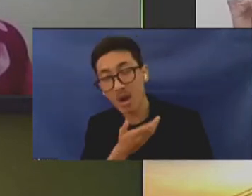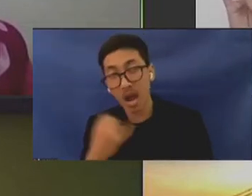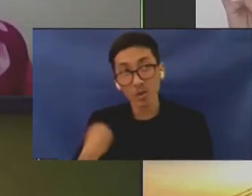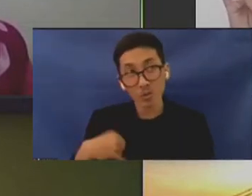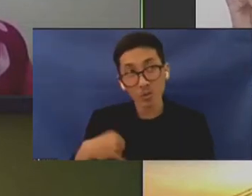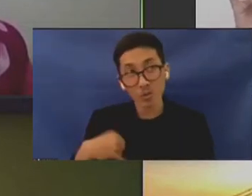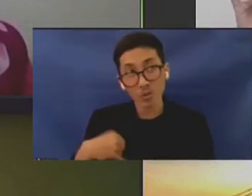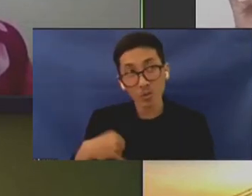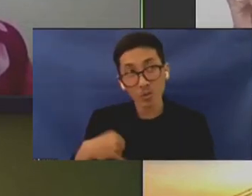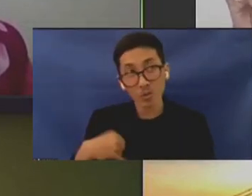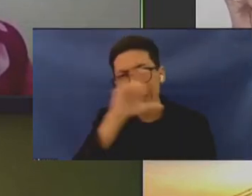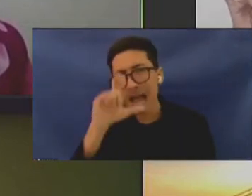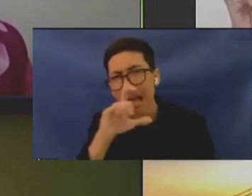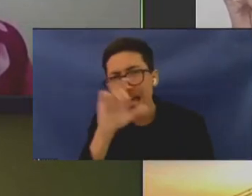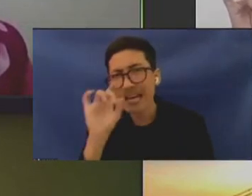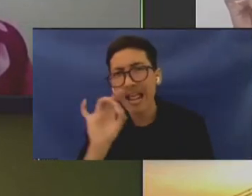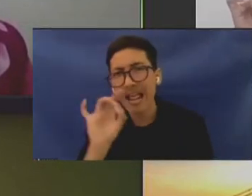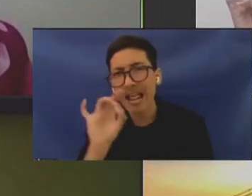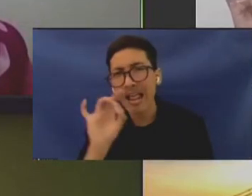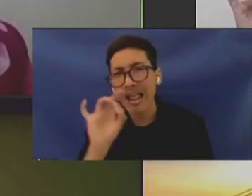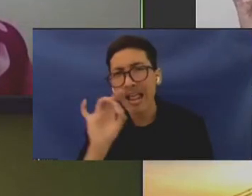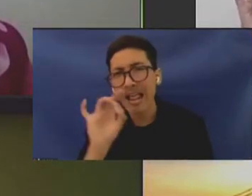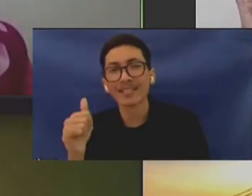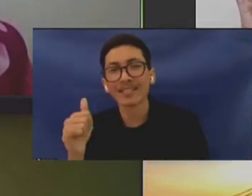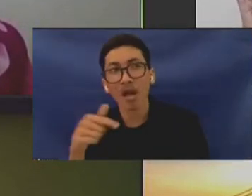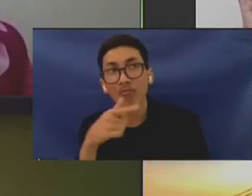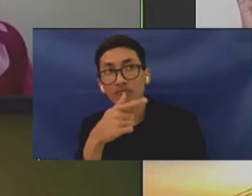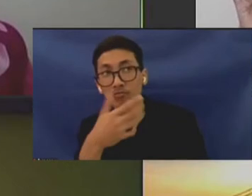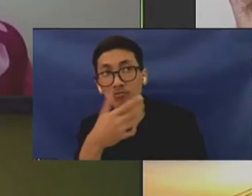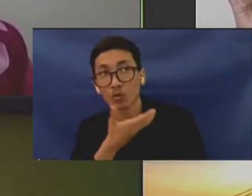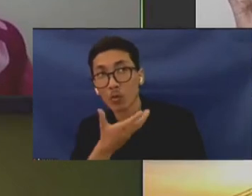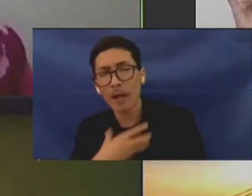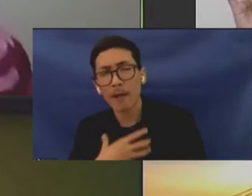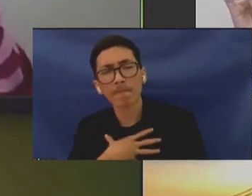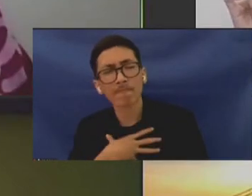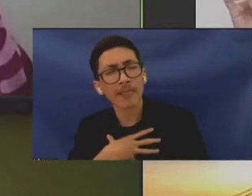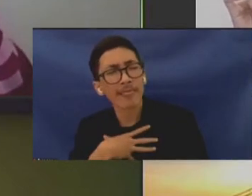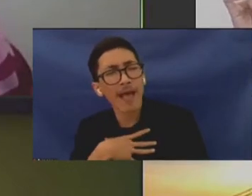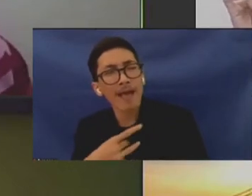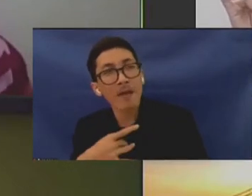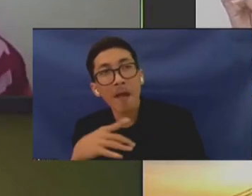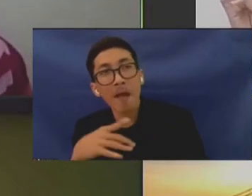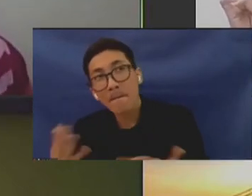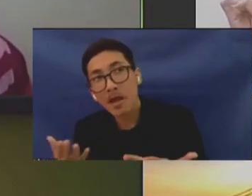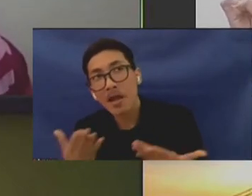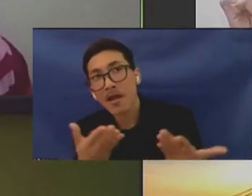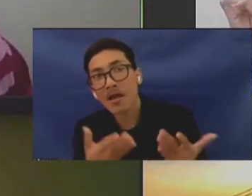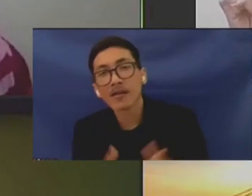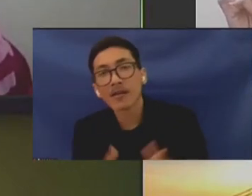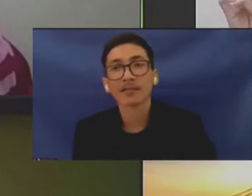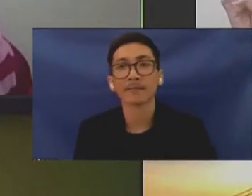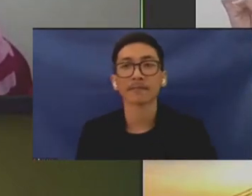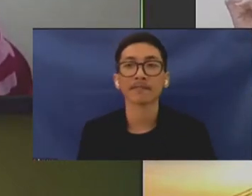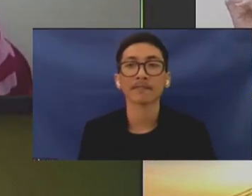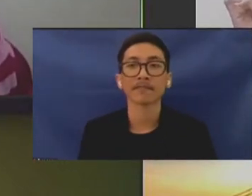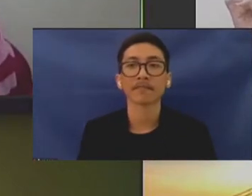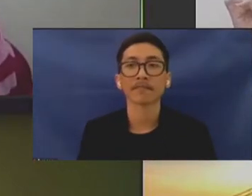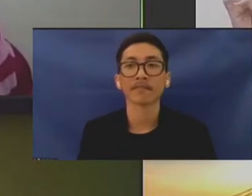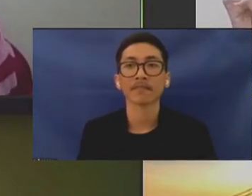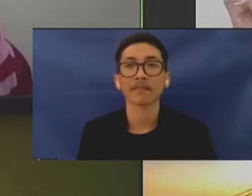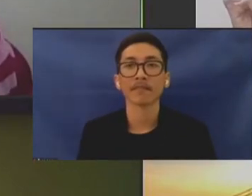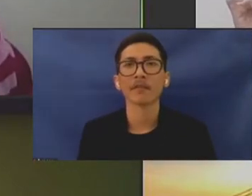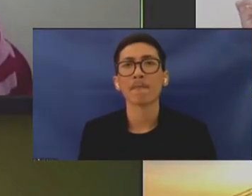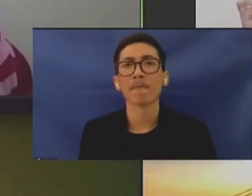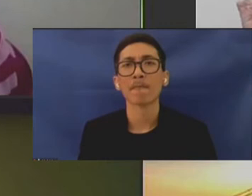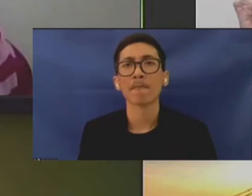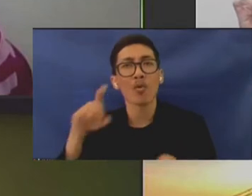suka, gitu, yang benar-benar kamu minatin, gitu. Karena ini sesuatu yang jangkanya panjang gitu. Kalau aku ke